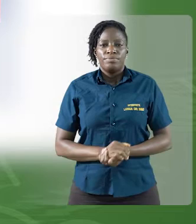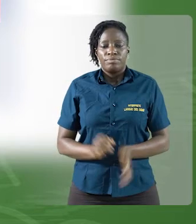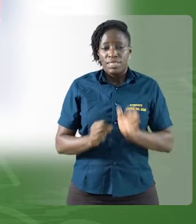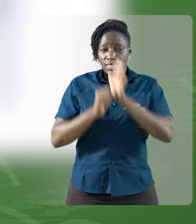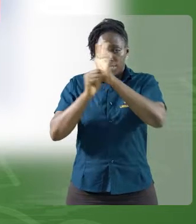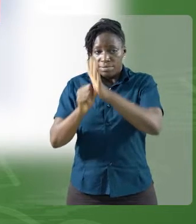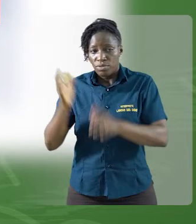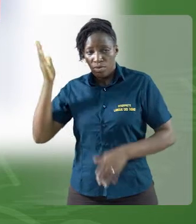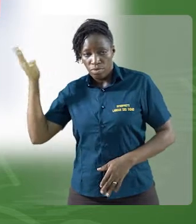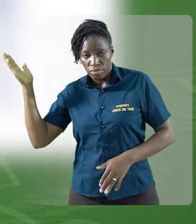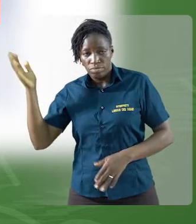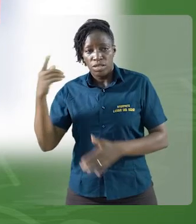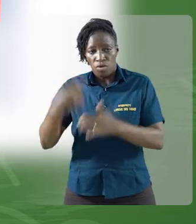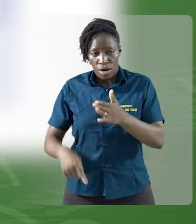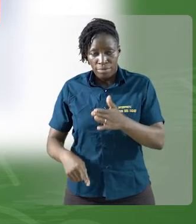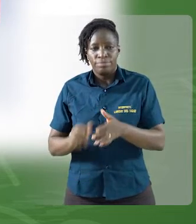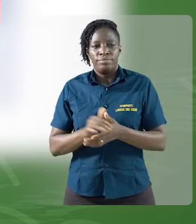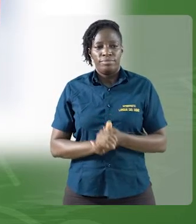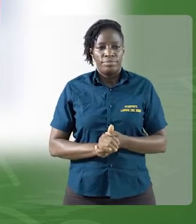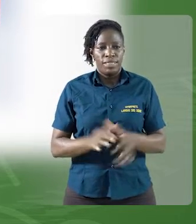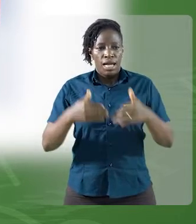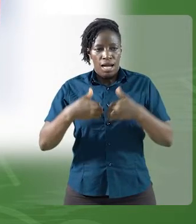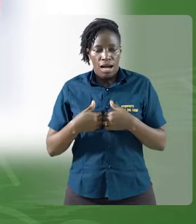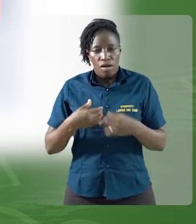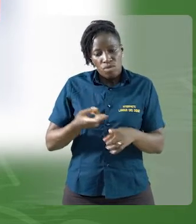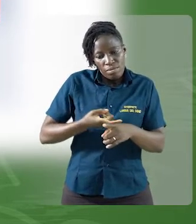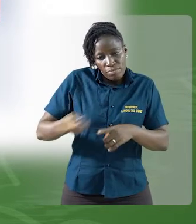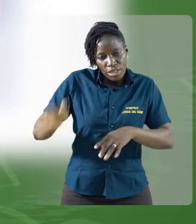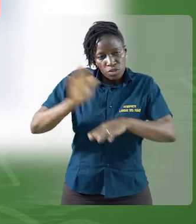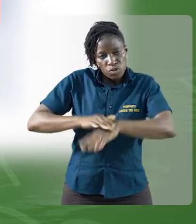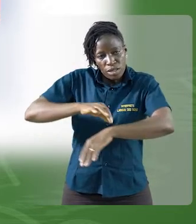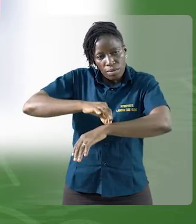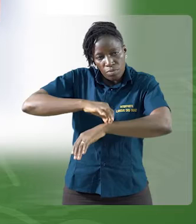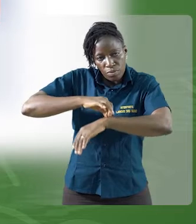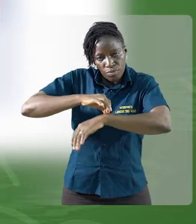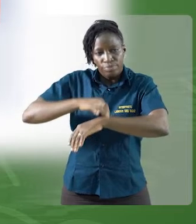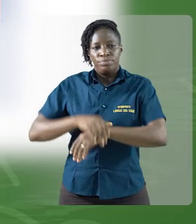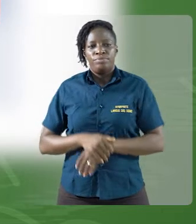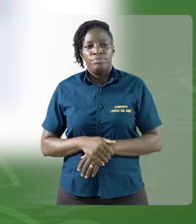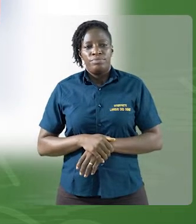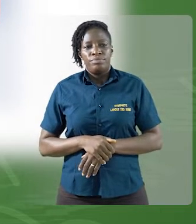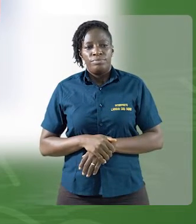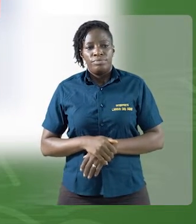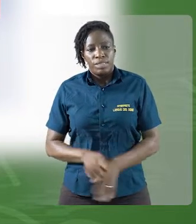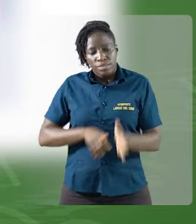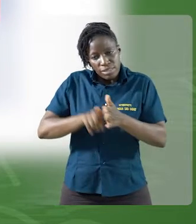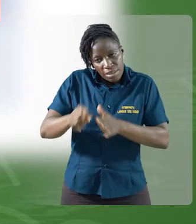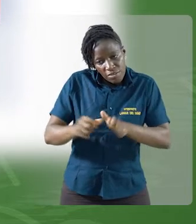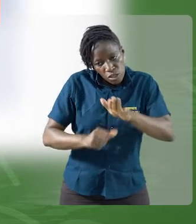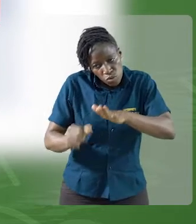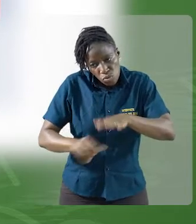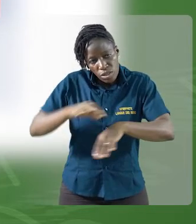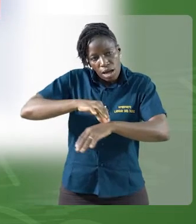Les symptômes de cette maladie sont les suivants. Des plaies sur la peau, des vers sous la